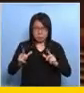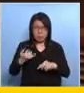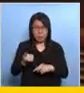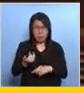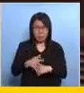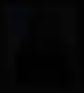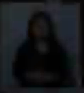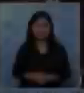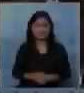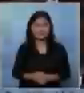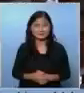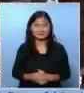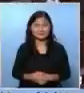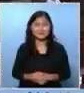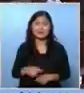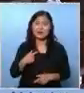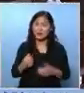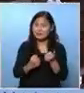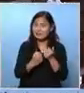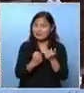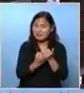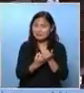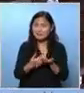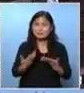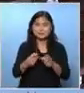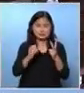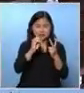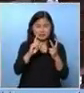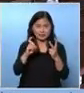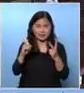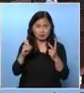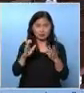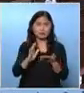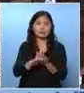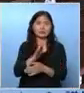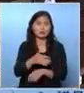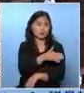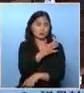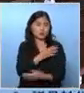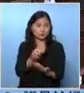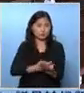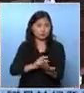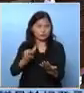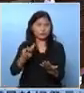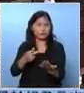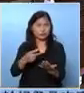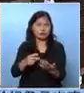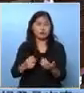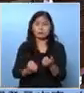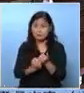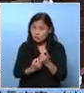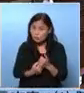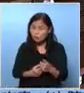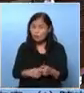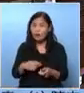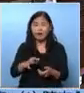家，我係支持今次2019年僱傭修訂條例草案，但係支唔支